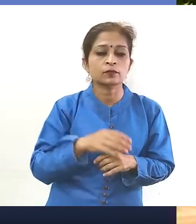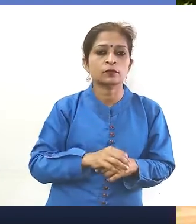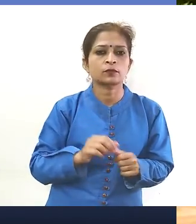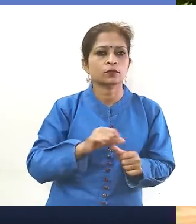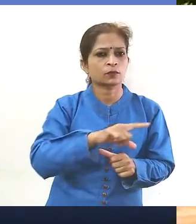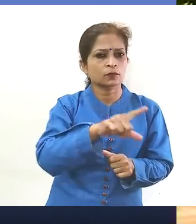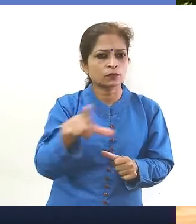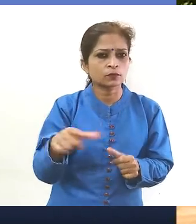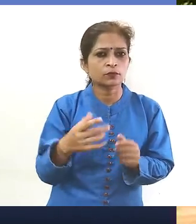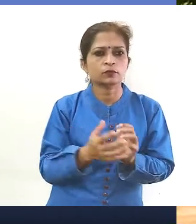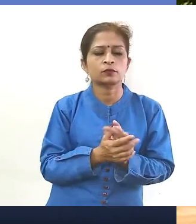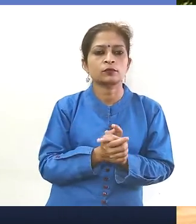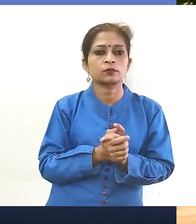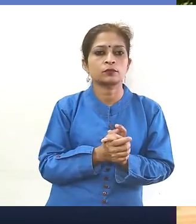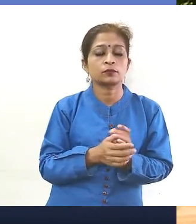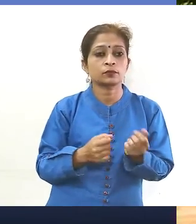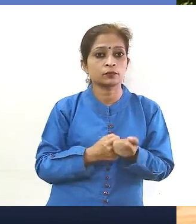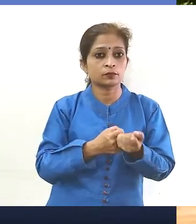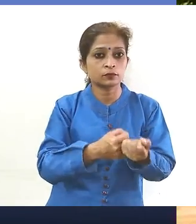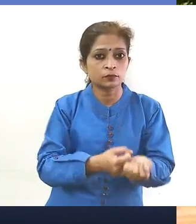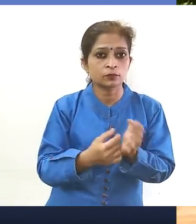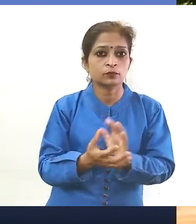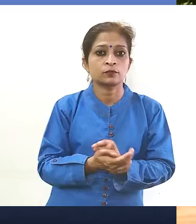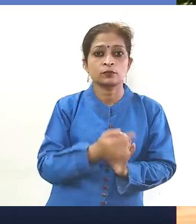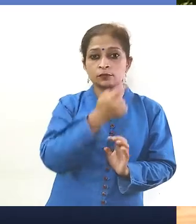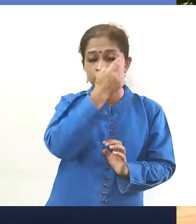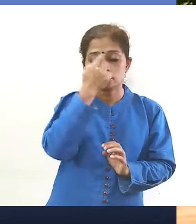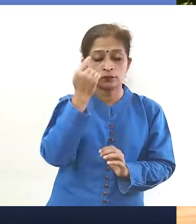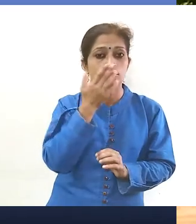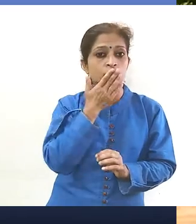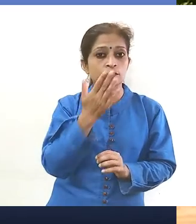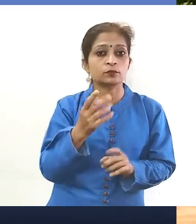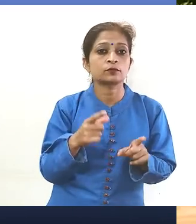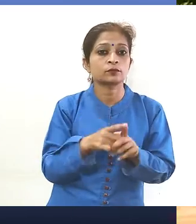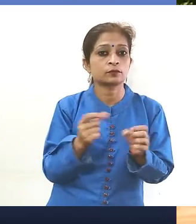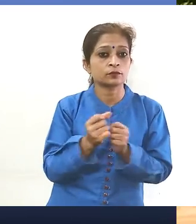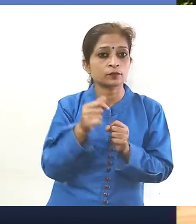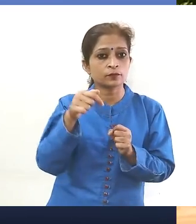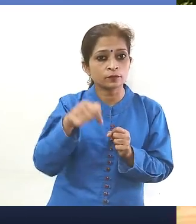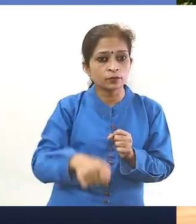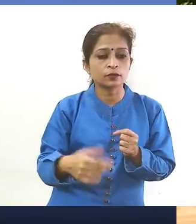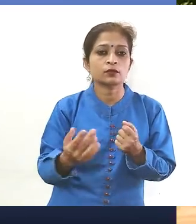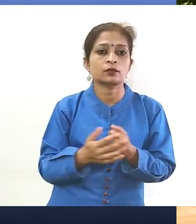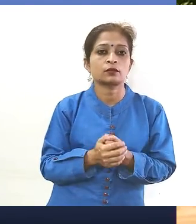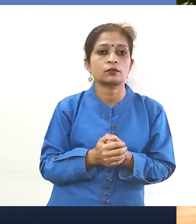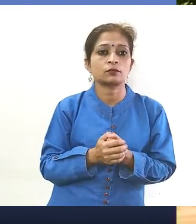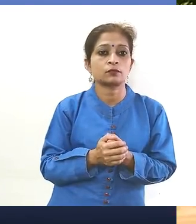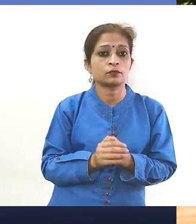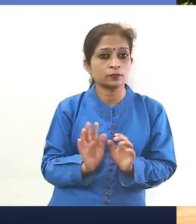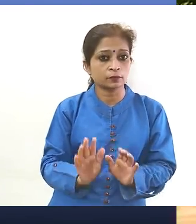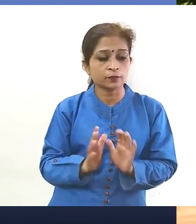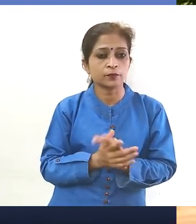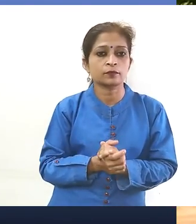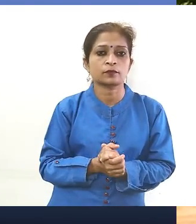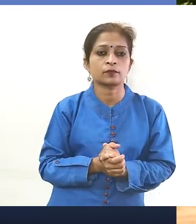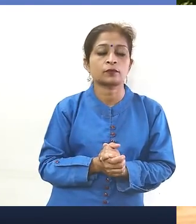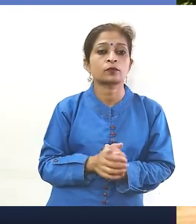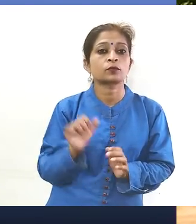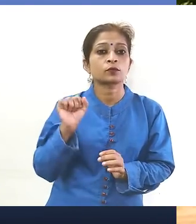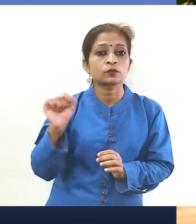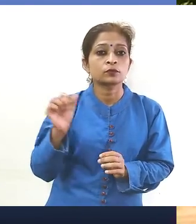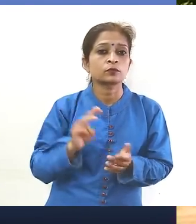उनके लिए एक बहुत बड़ी सेवा ब्लाइंड स्कूल देहरादून में निष्पन्न हो रही है।